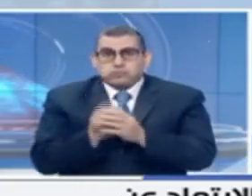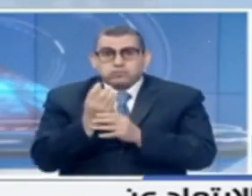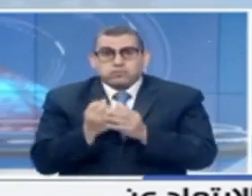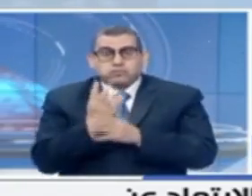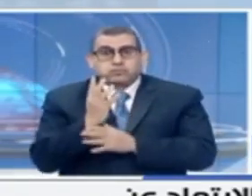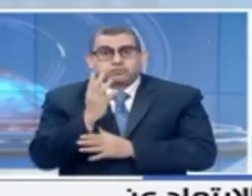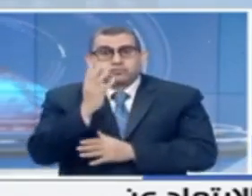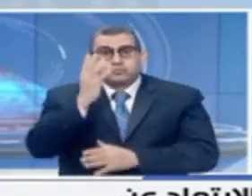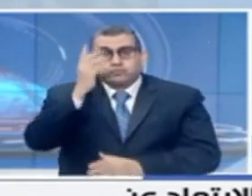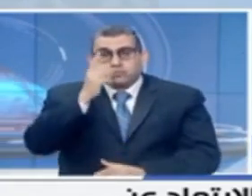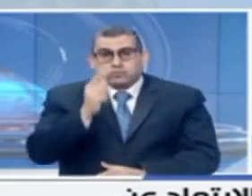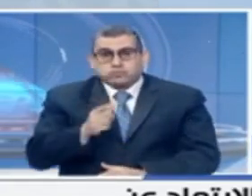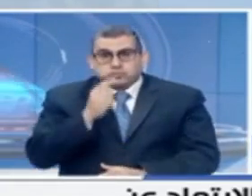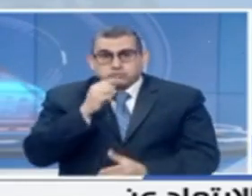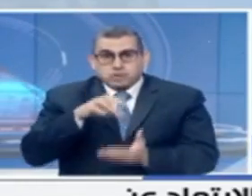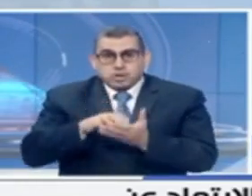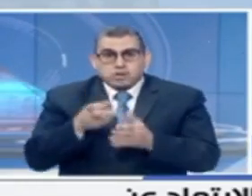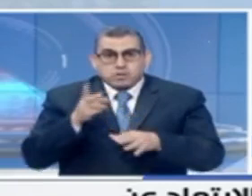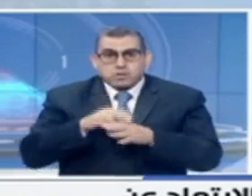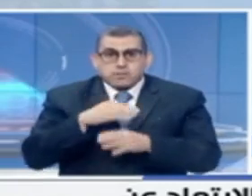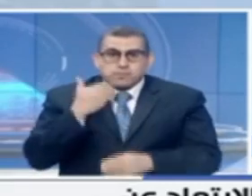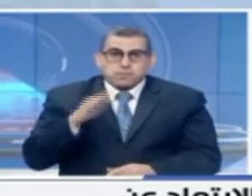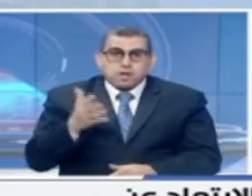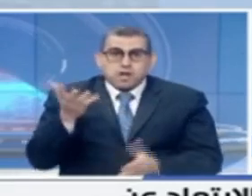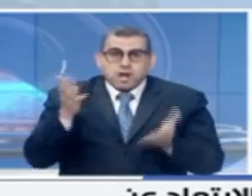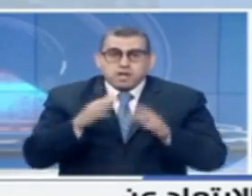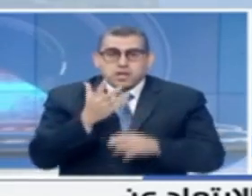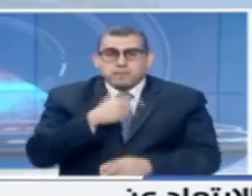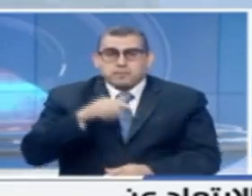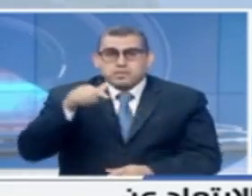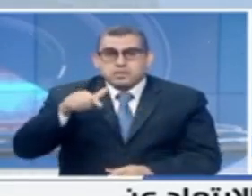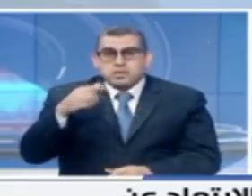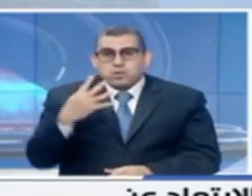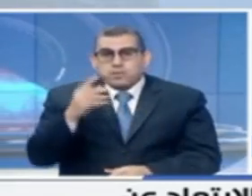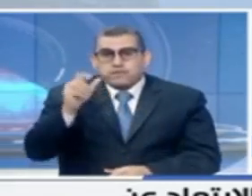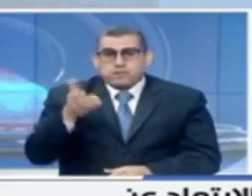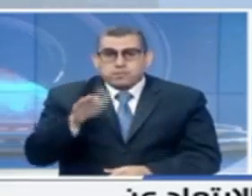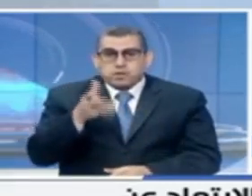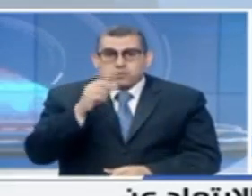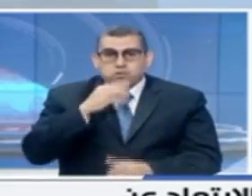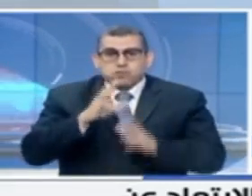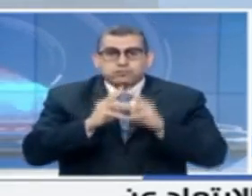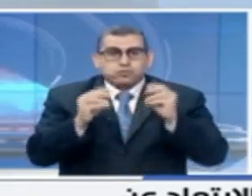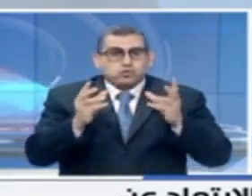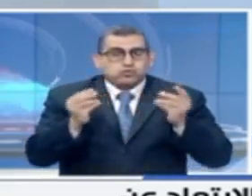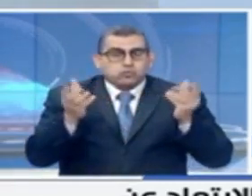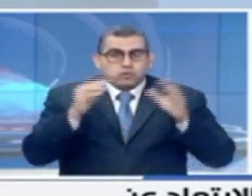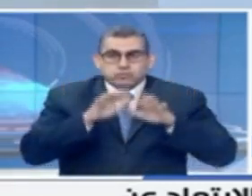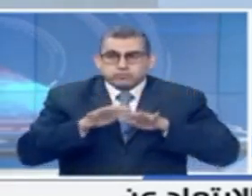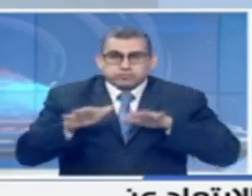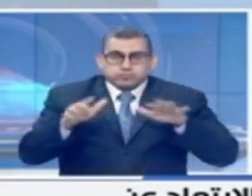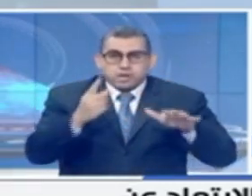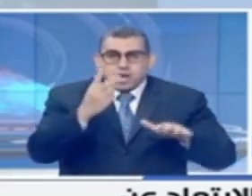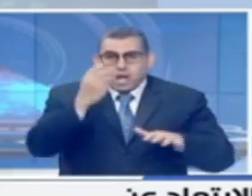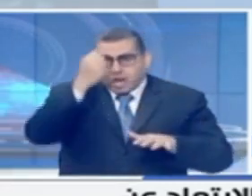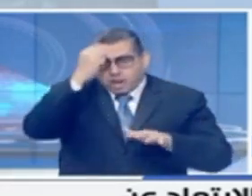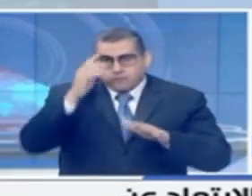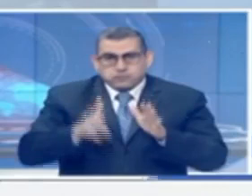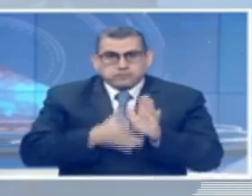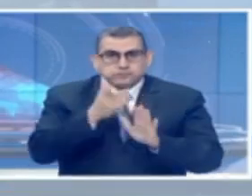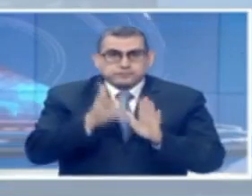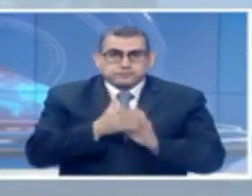بركان جبل سيميرو قد أسفر عن مقتل ما لا يقل عن 46 شخصا وفقد الكثيرين مع نزوح